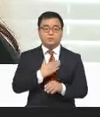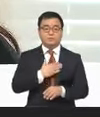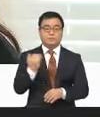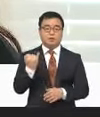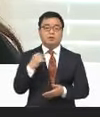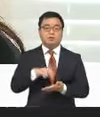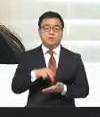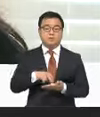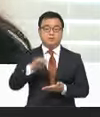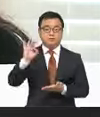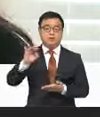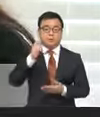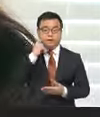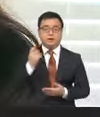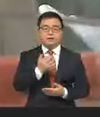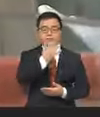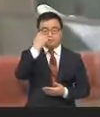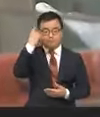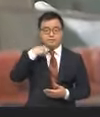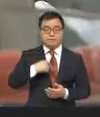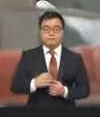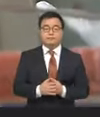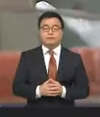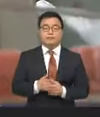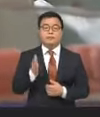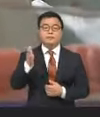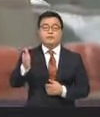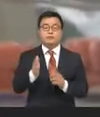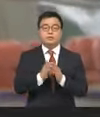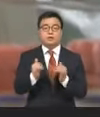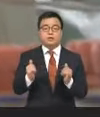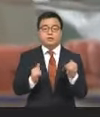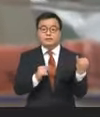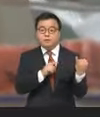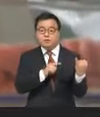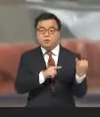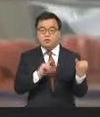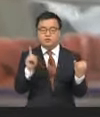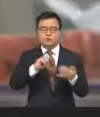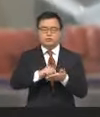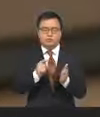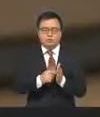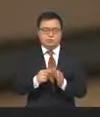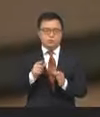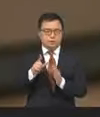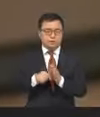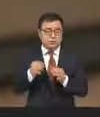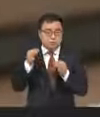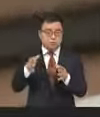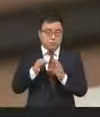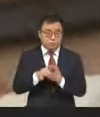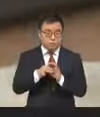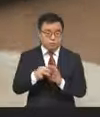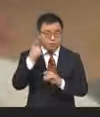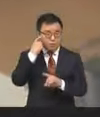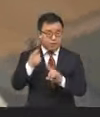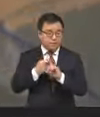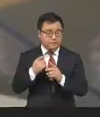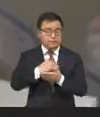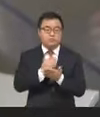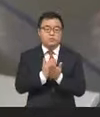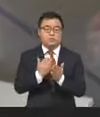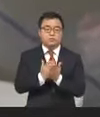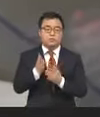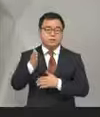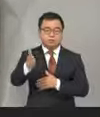때 참 아름다워 보여요. 전문가들은 그녀가 일정 기간 투자를 통해 관심 분야를 전문적으로